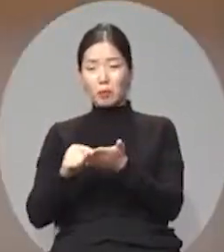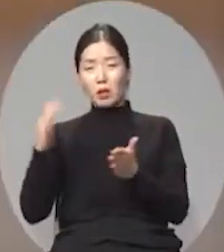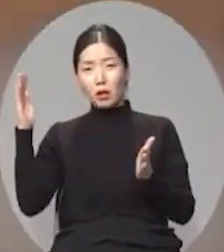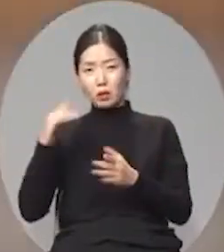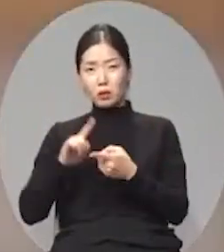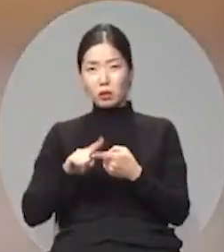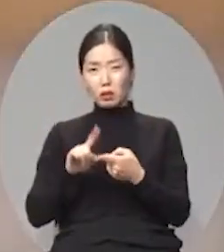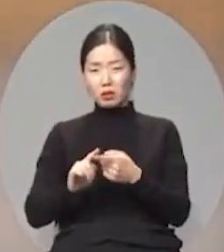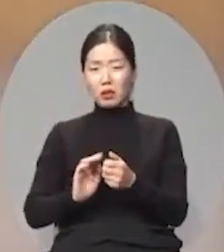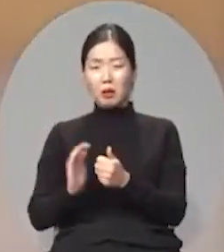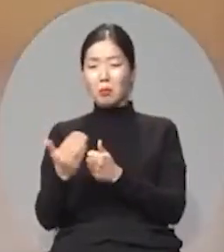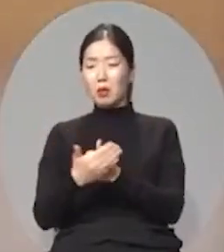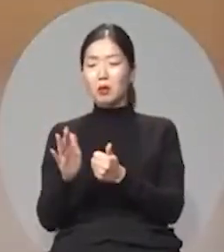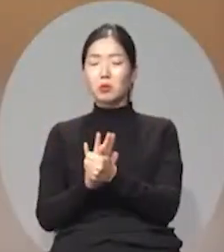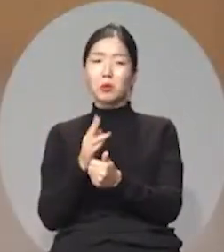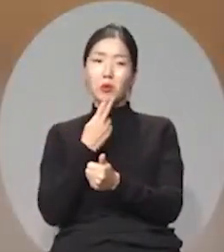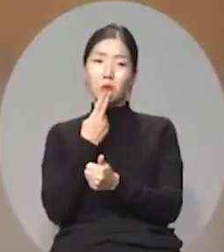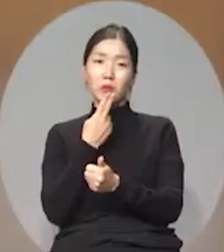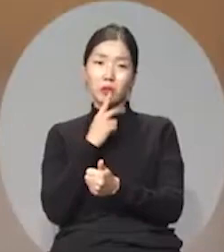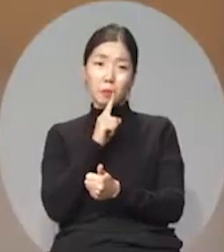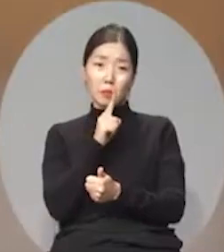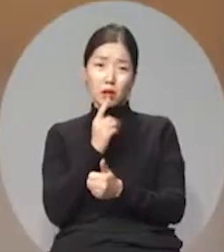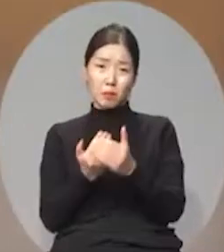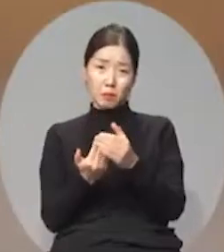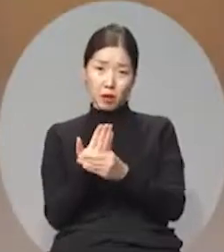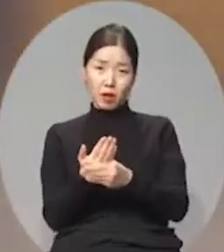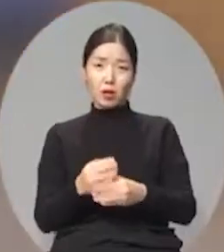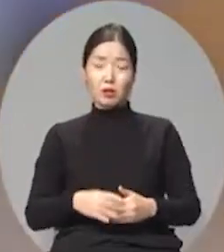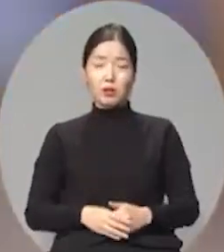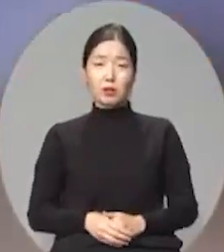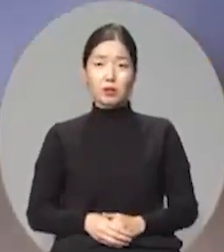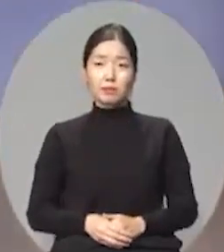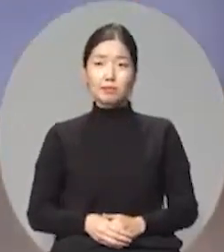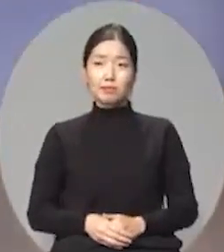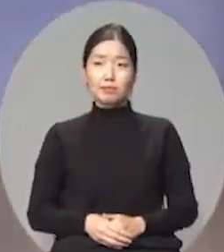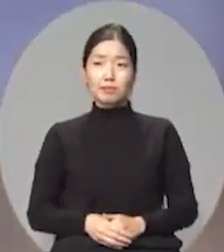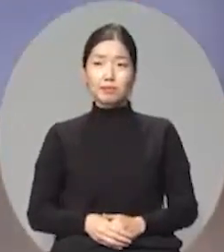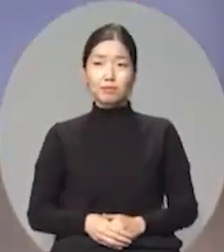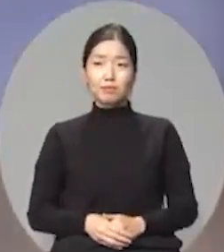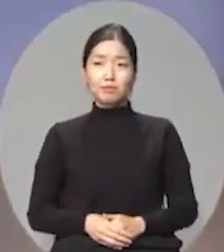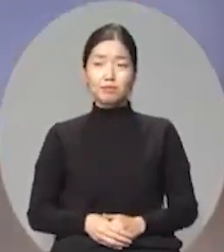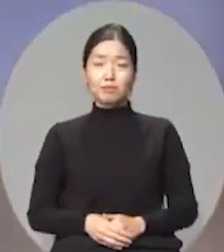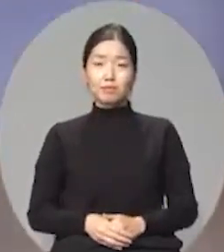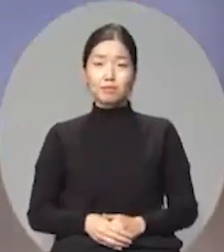학생에 대한 고려는 없다는 지적이 이어지고 있습니다. MBC 뉴스 허현호입니다.